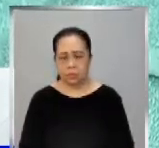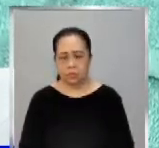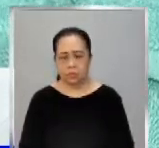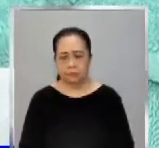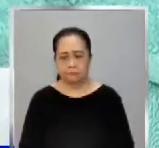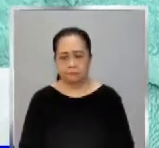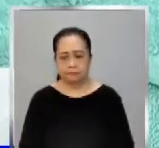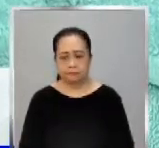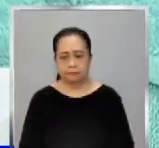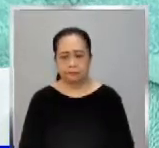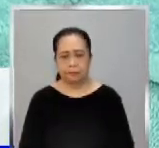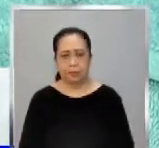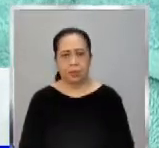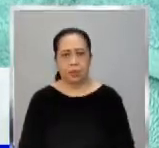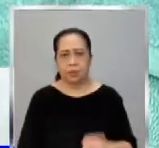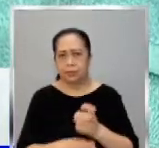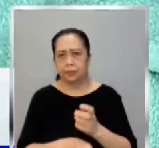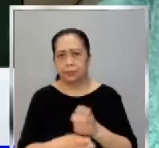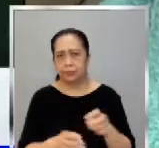pasahero.